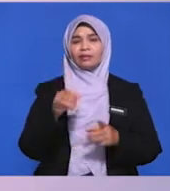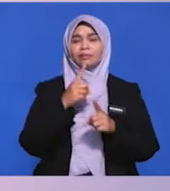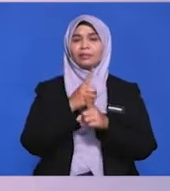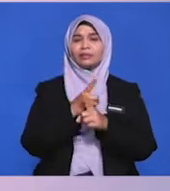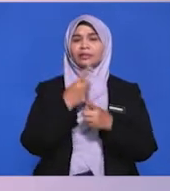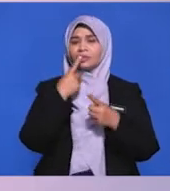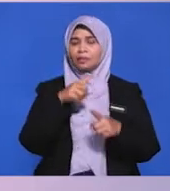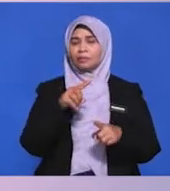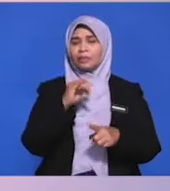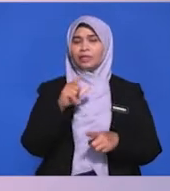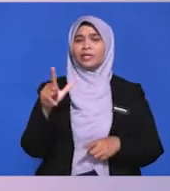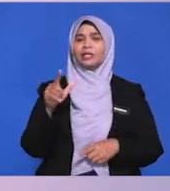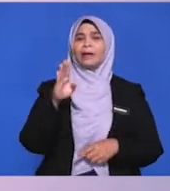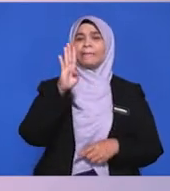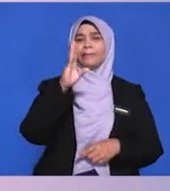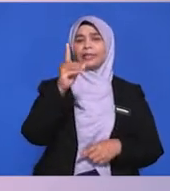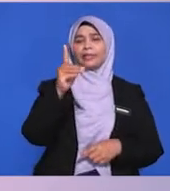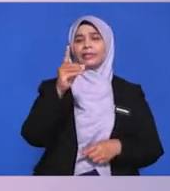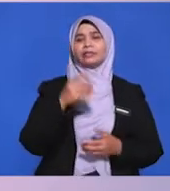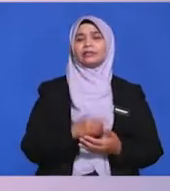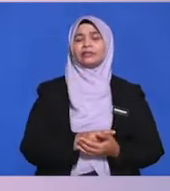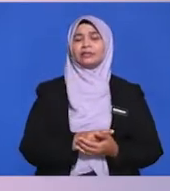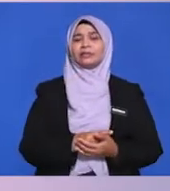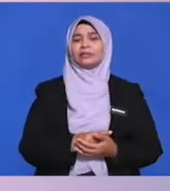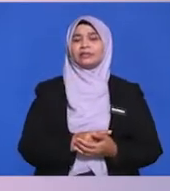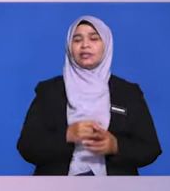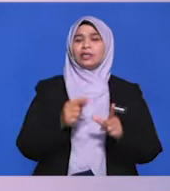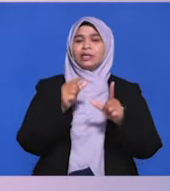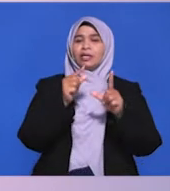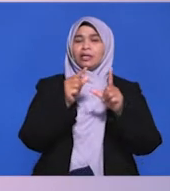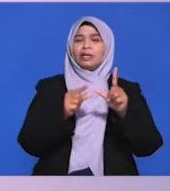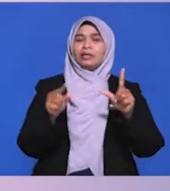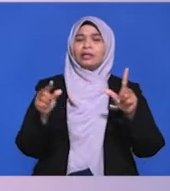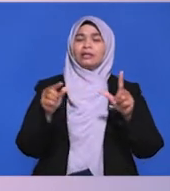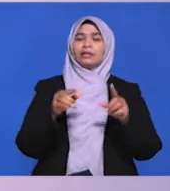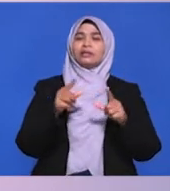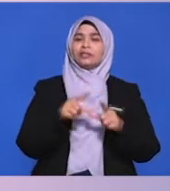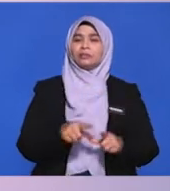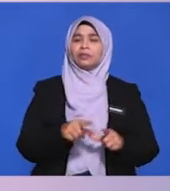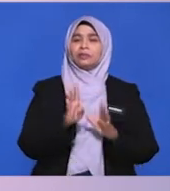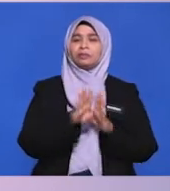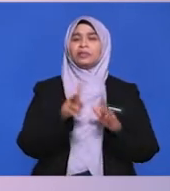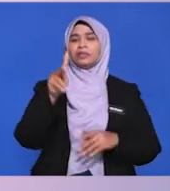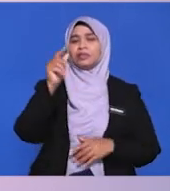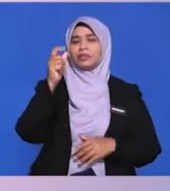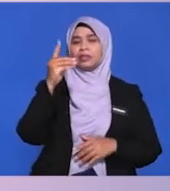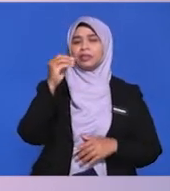jawabannya ialah by yaitu grafis Cipadung peka da terus dengan